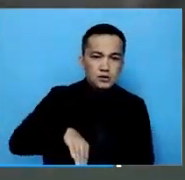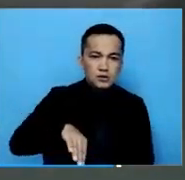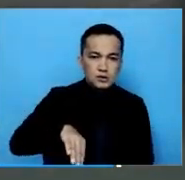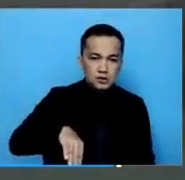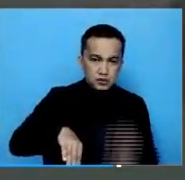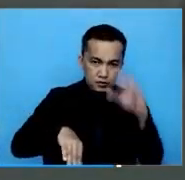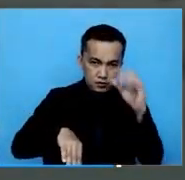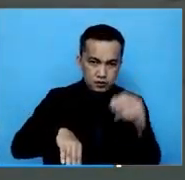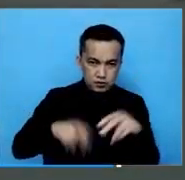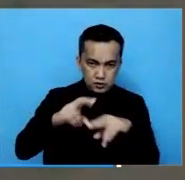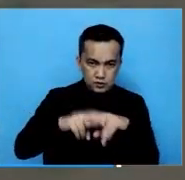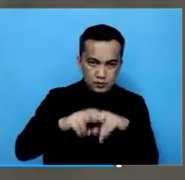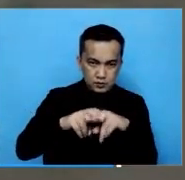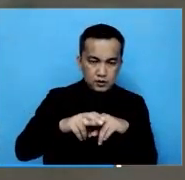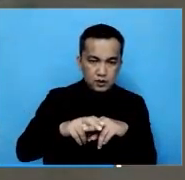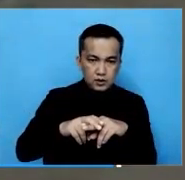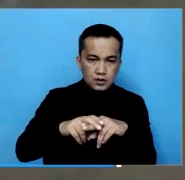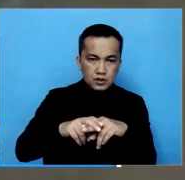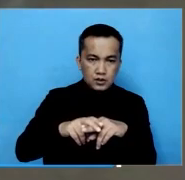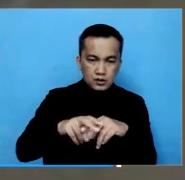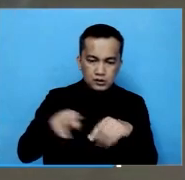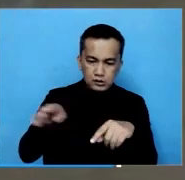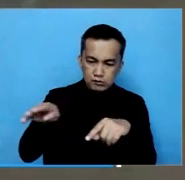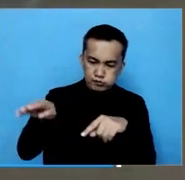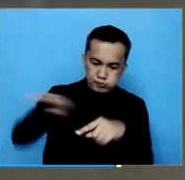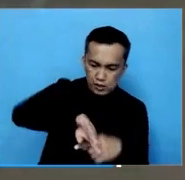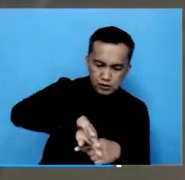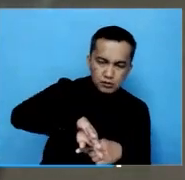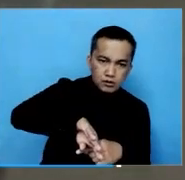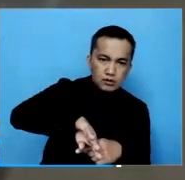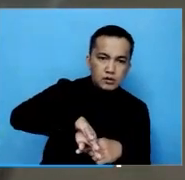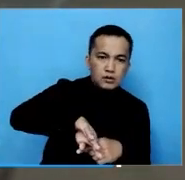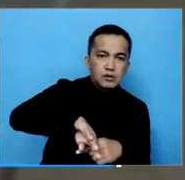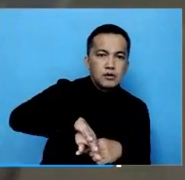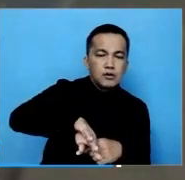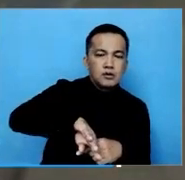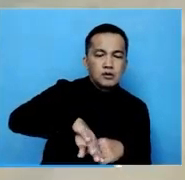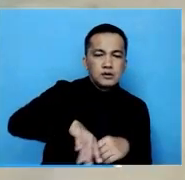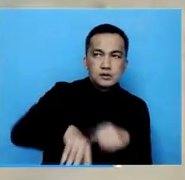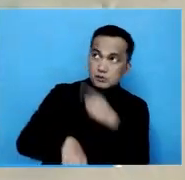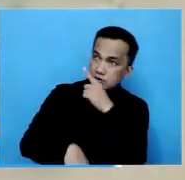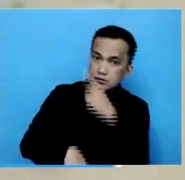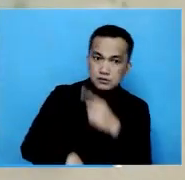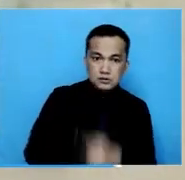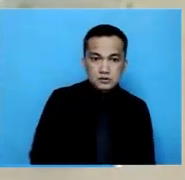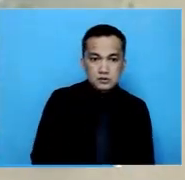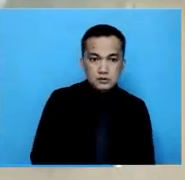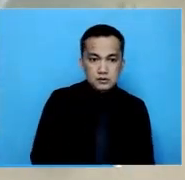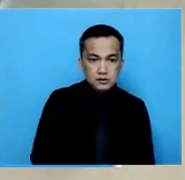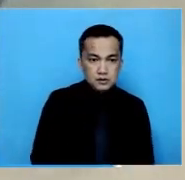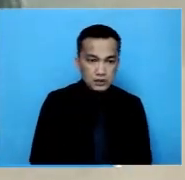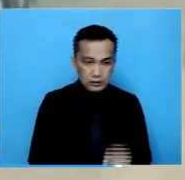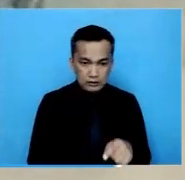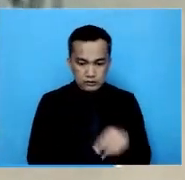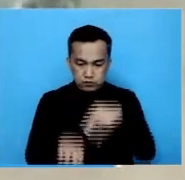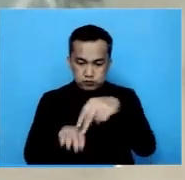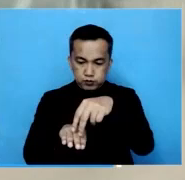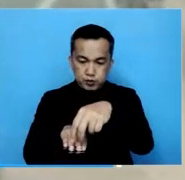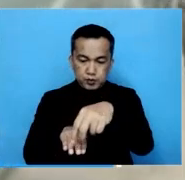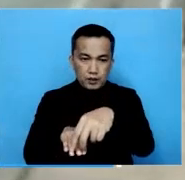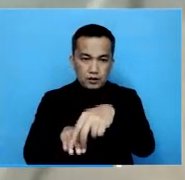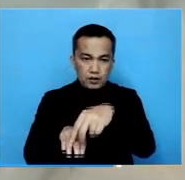lalaking nakaupo sa bubungan at nadagana ng tuluyan nang tumagilid ang bus. Ang iba pang nakasampa sa